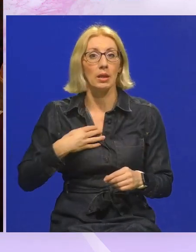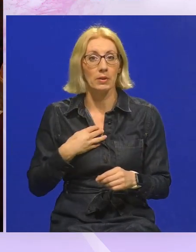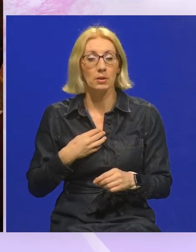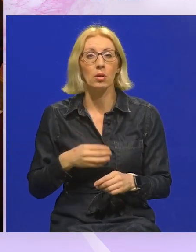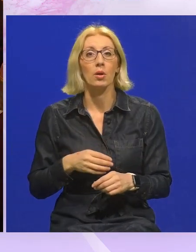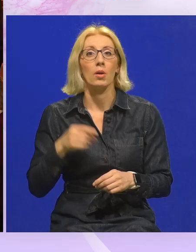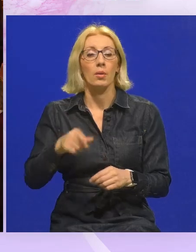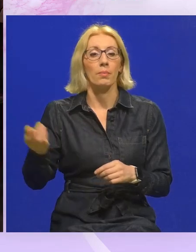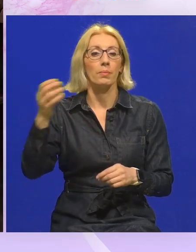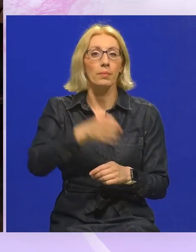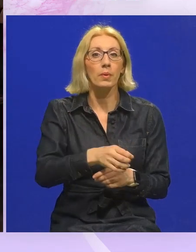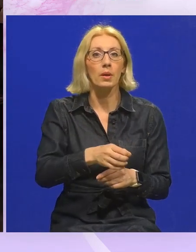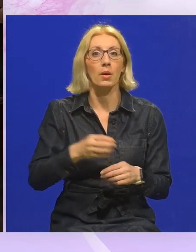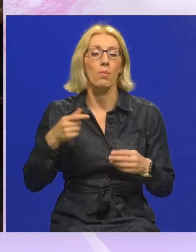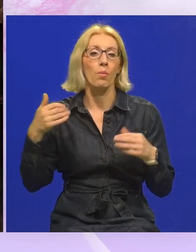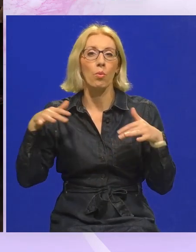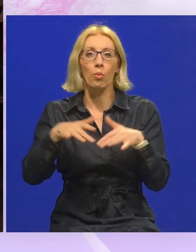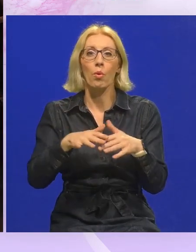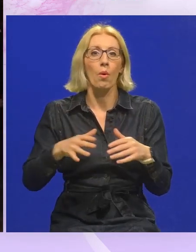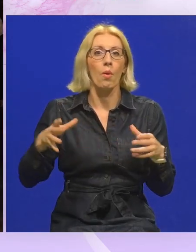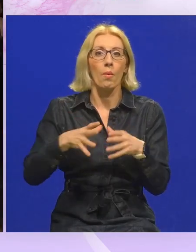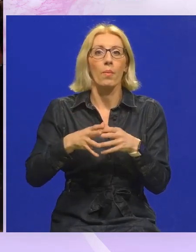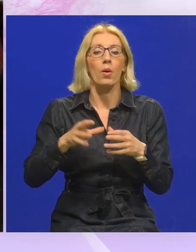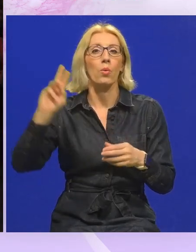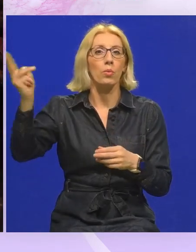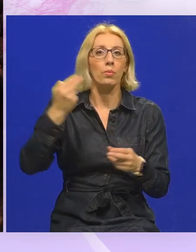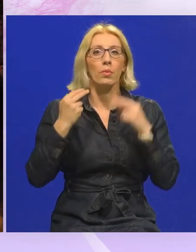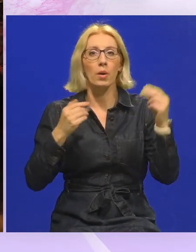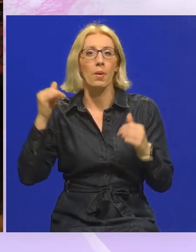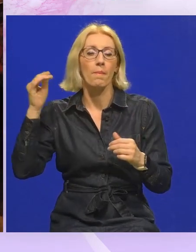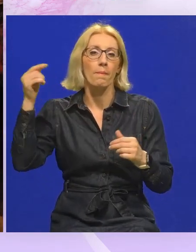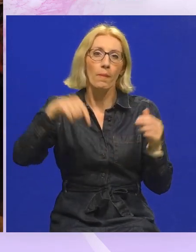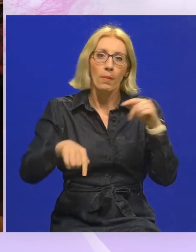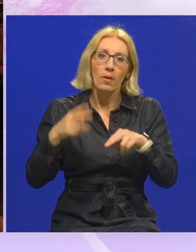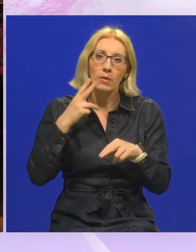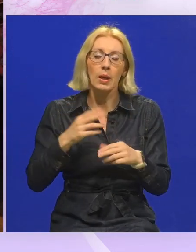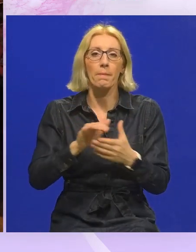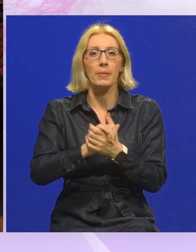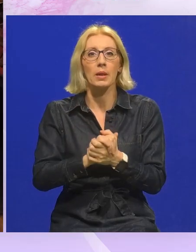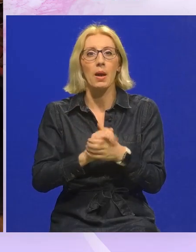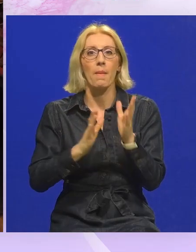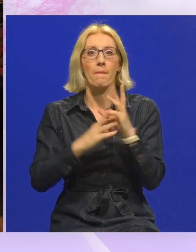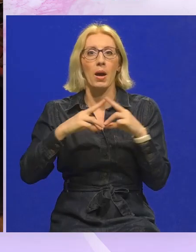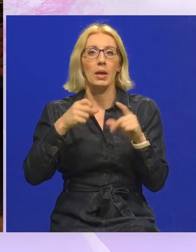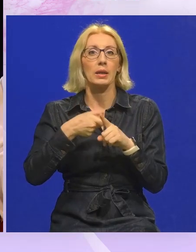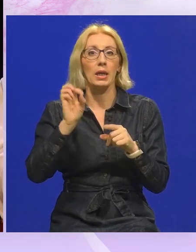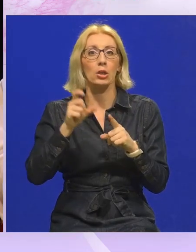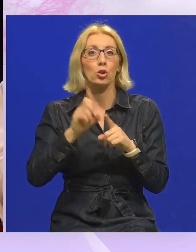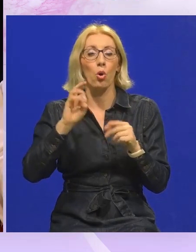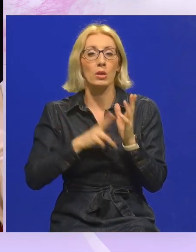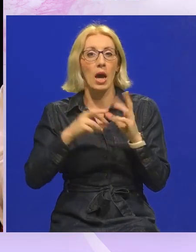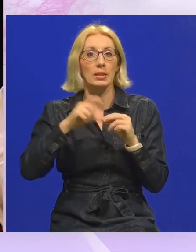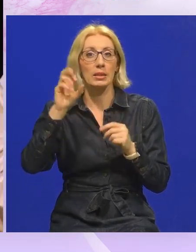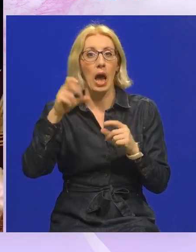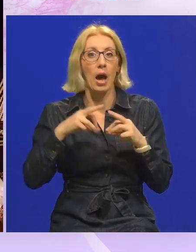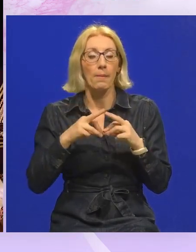su prisustvovali brojni ugledni gosti, uzvanici, posjetitelji i prijatelji Makedonaca. Meni je